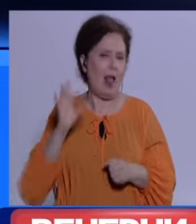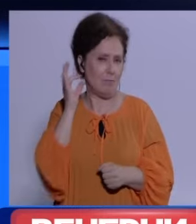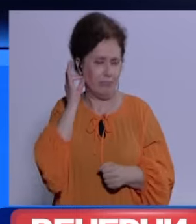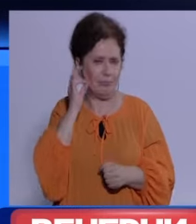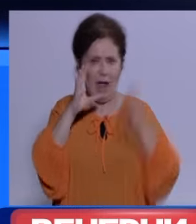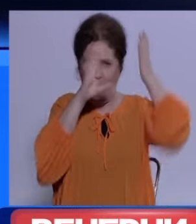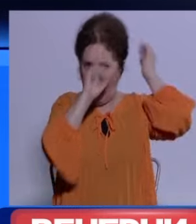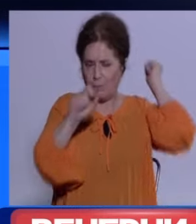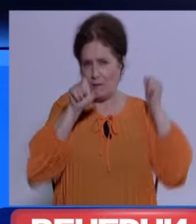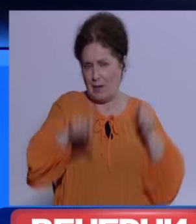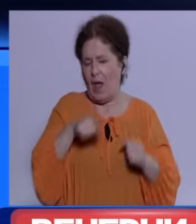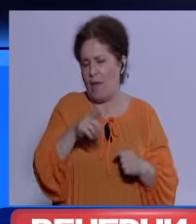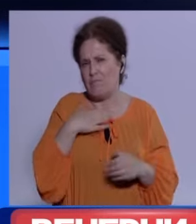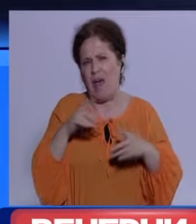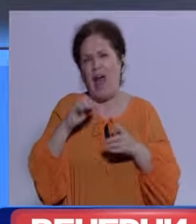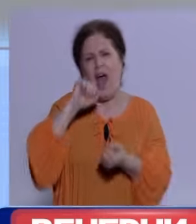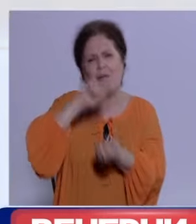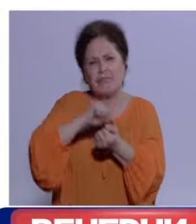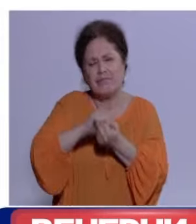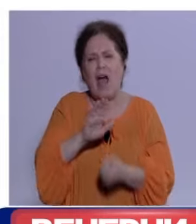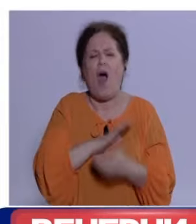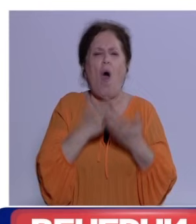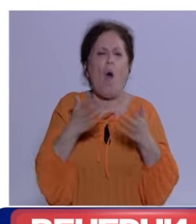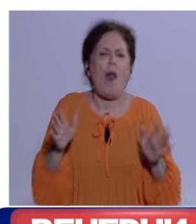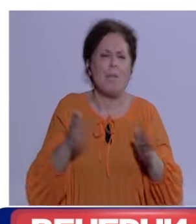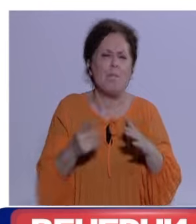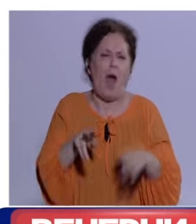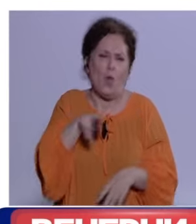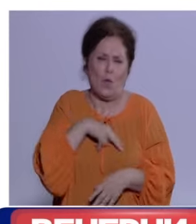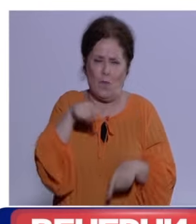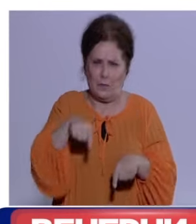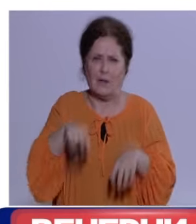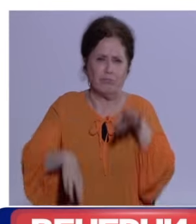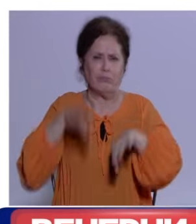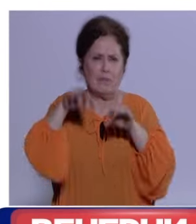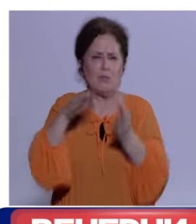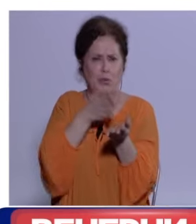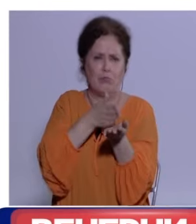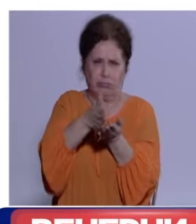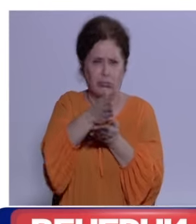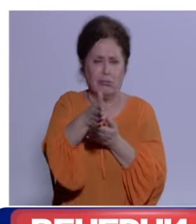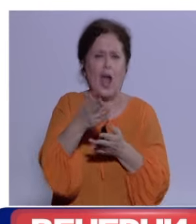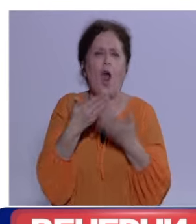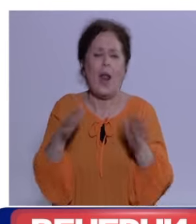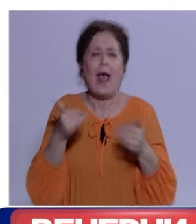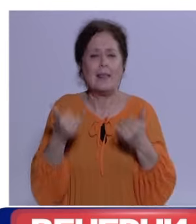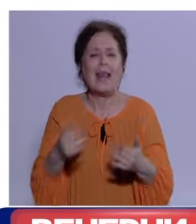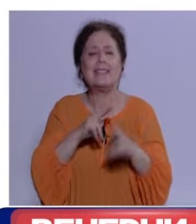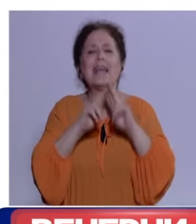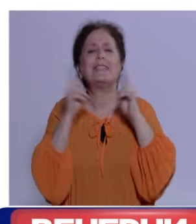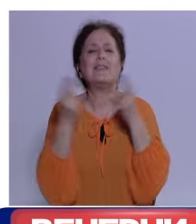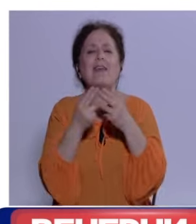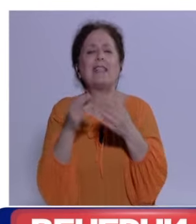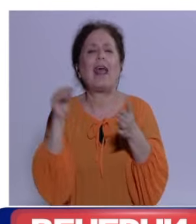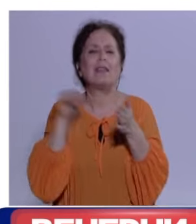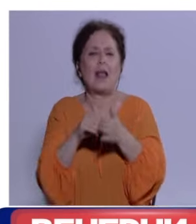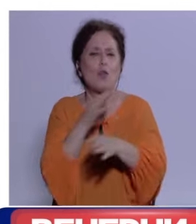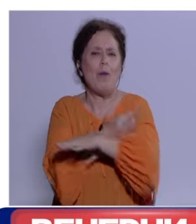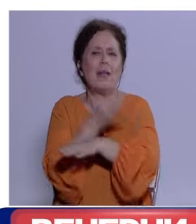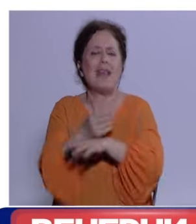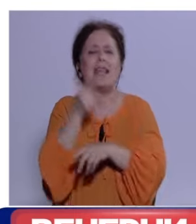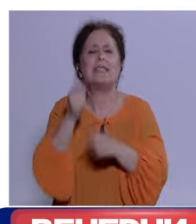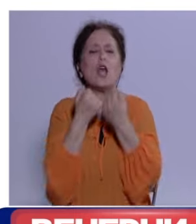дека медиумите имаат клучна улога, особено сега во изборниот процес. Денеска е светски ден на слободата на медиумите,